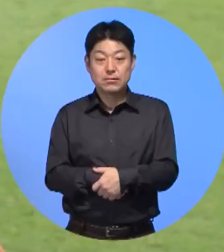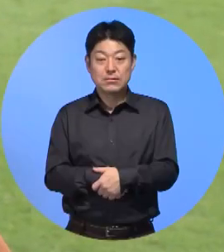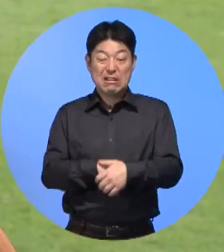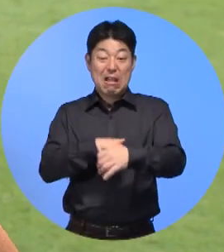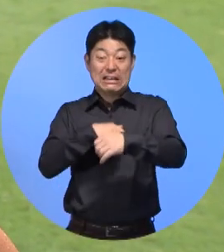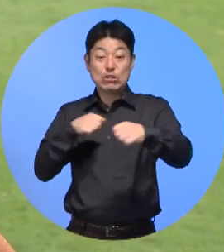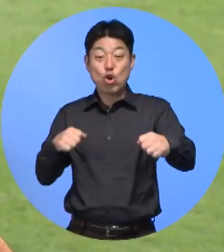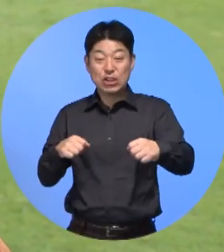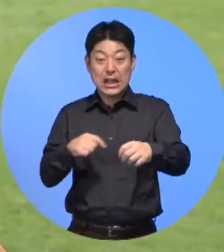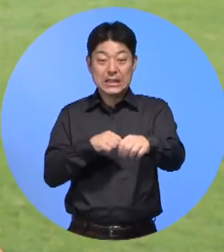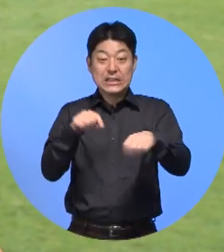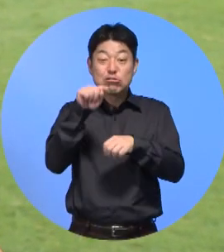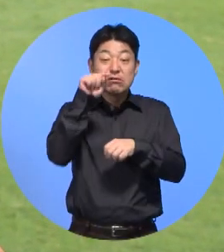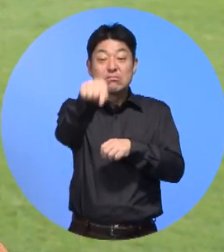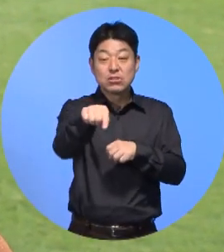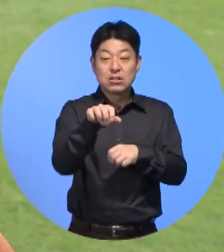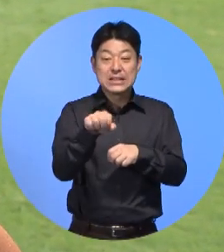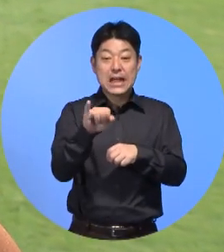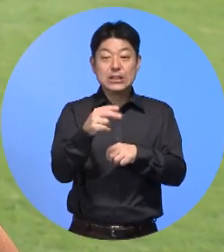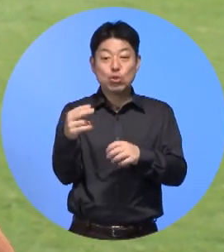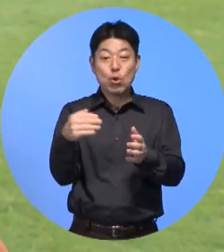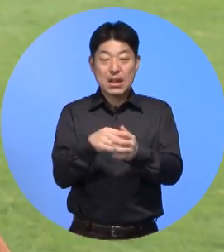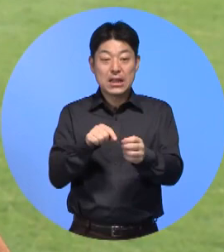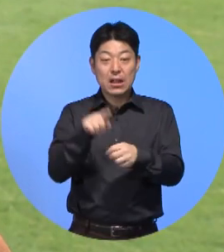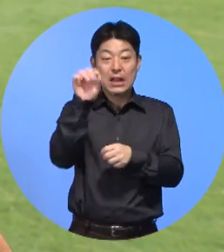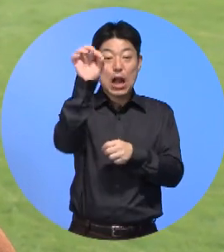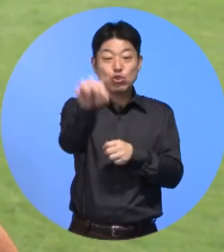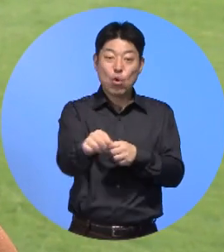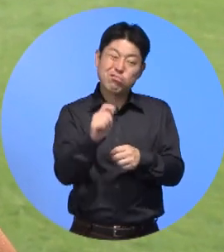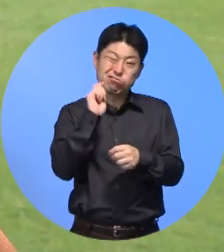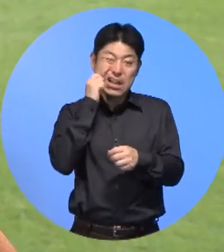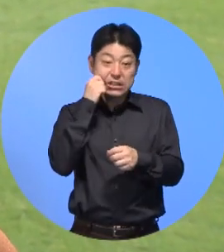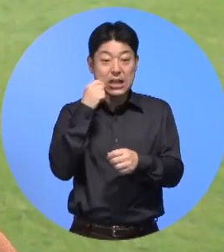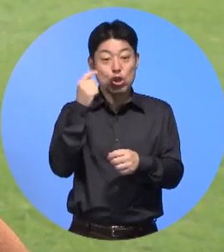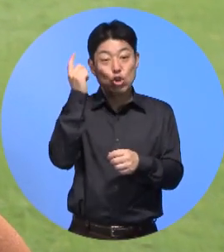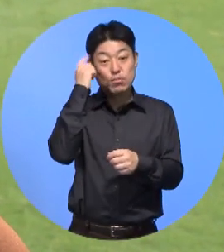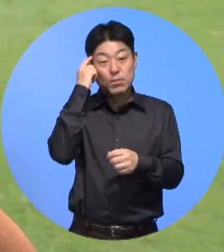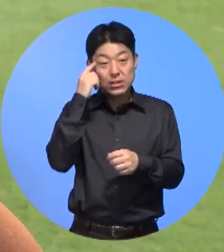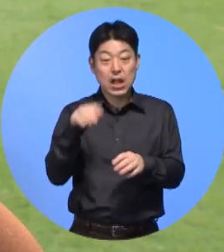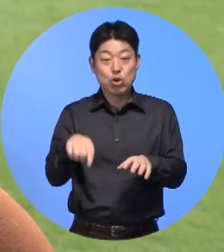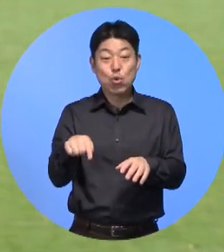だいぶ広くて逆サイドまで蹴るのが難しそうだなと。